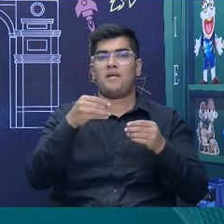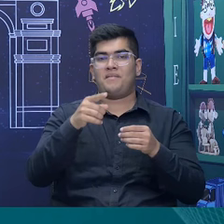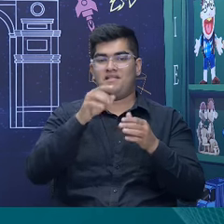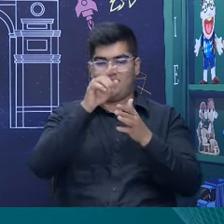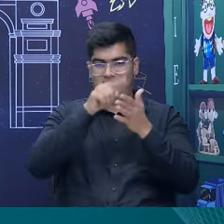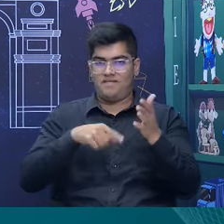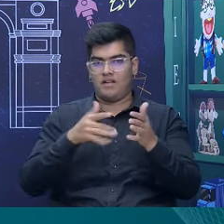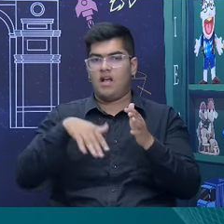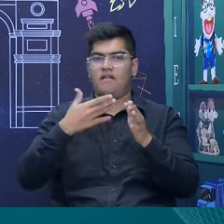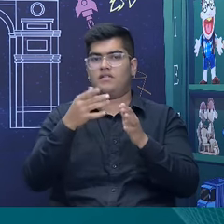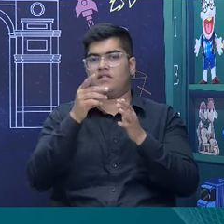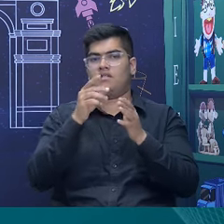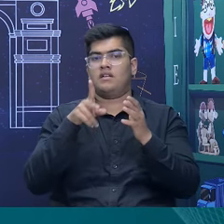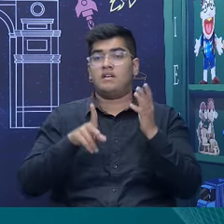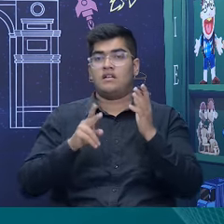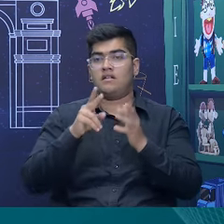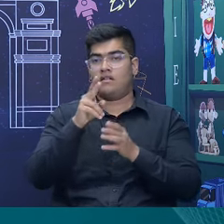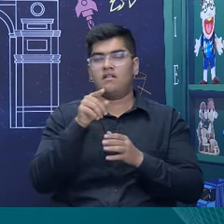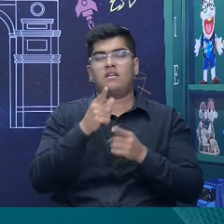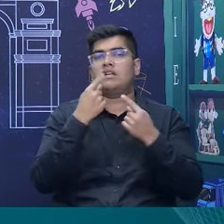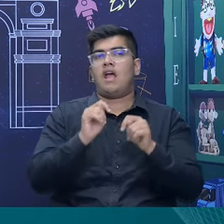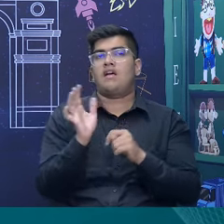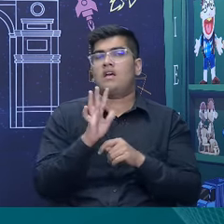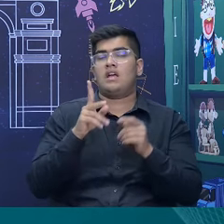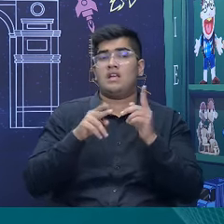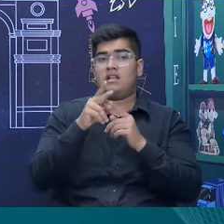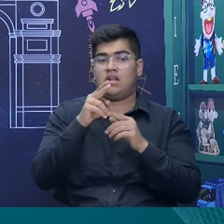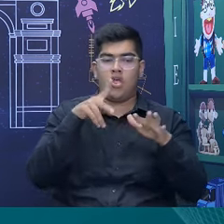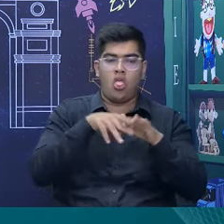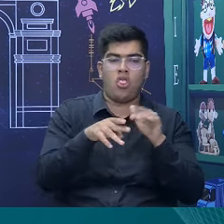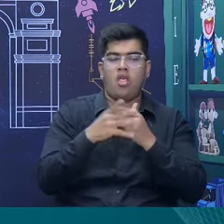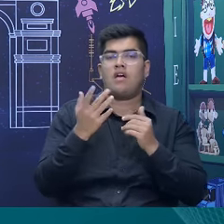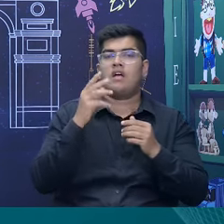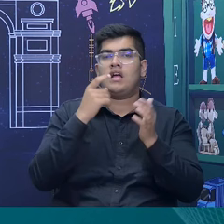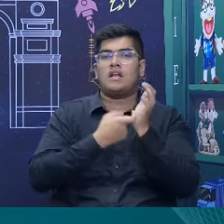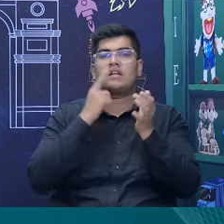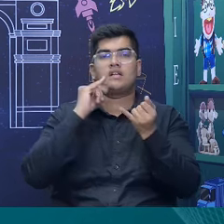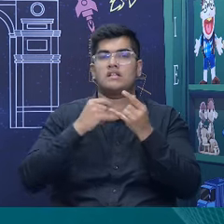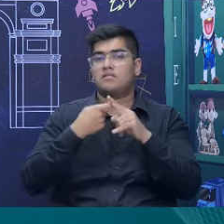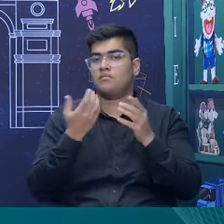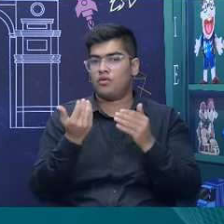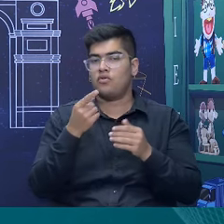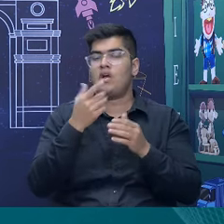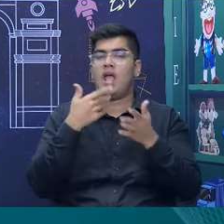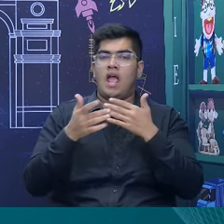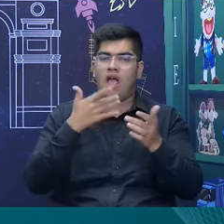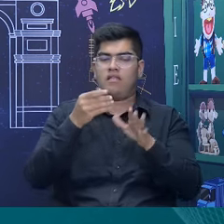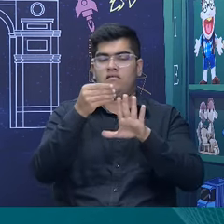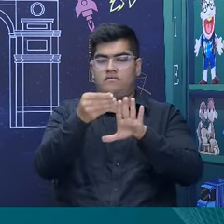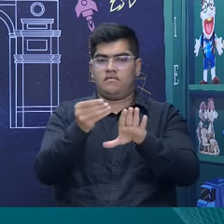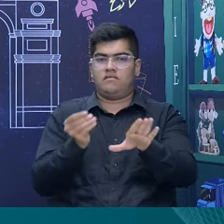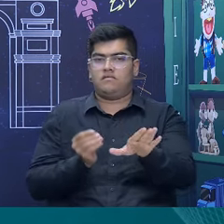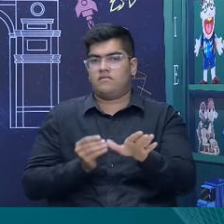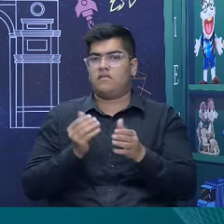आप कटर या सीजर का यूज मत कीजिएगा हाथों से ही अपने कागज को या गत्ते को अलग करने की कोशिश